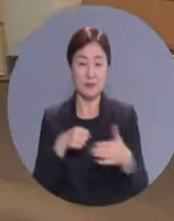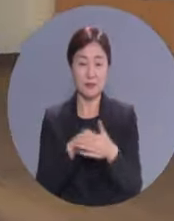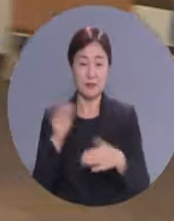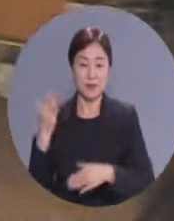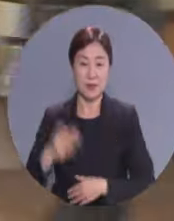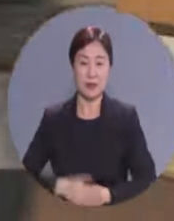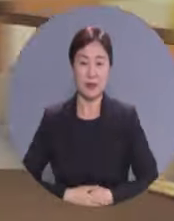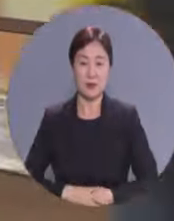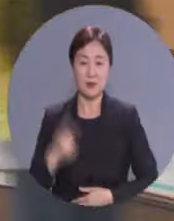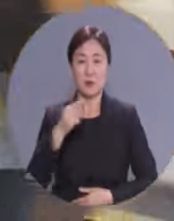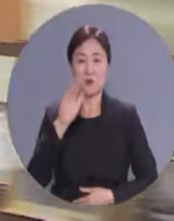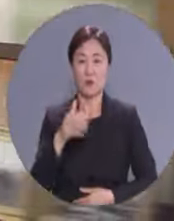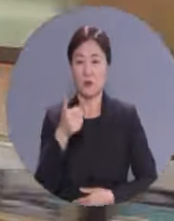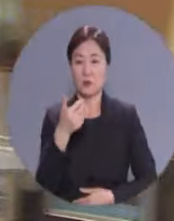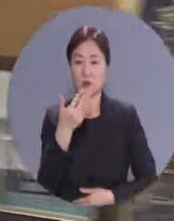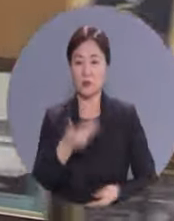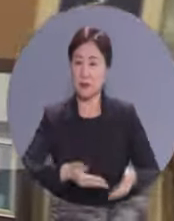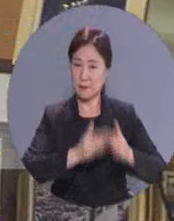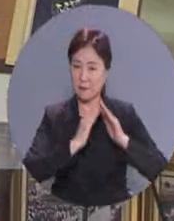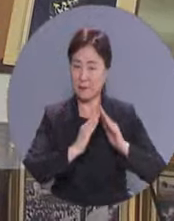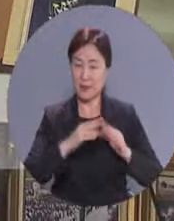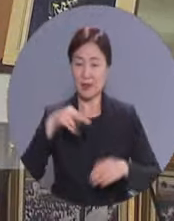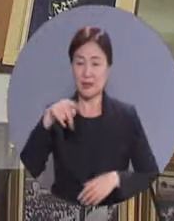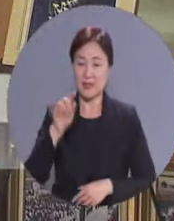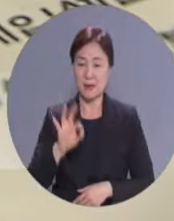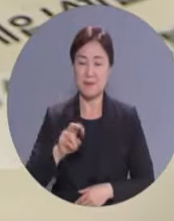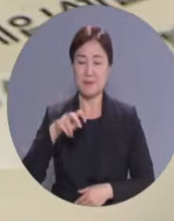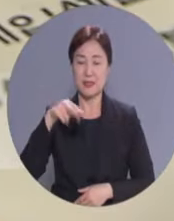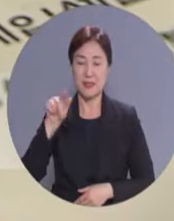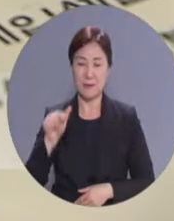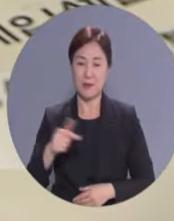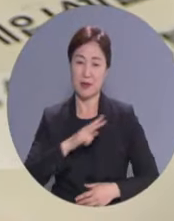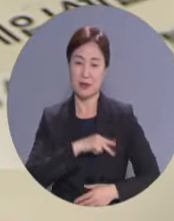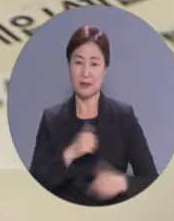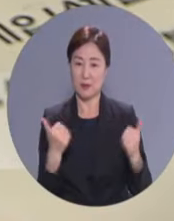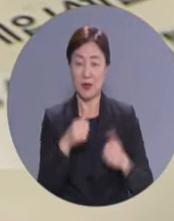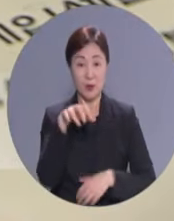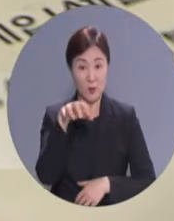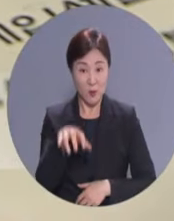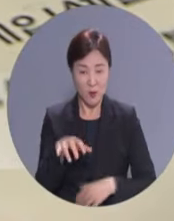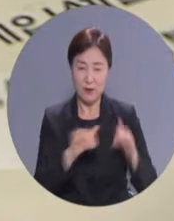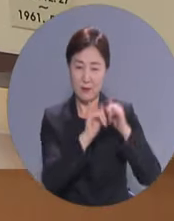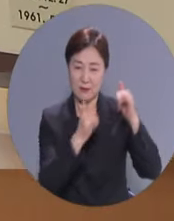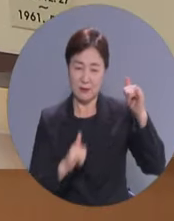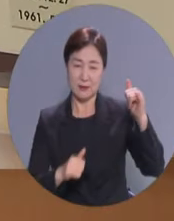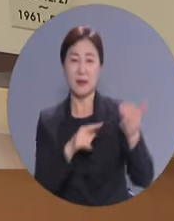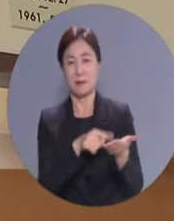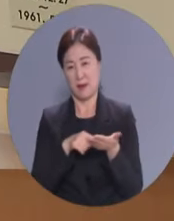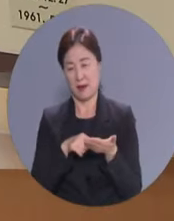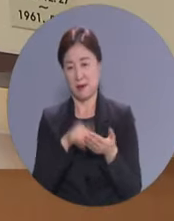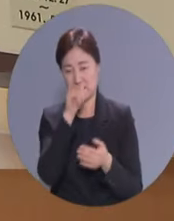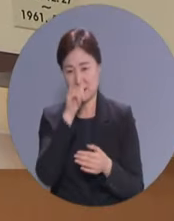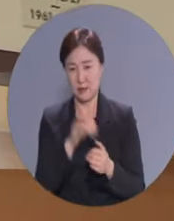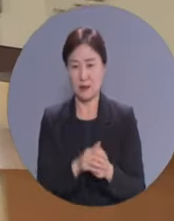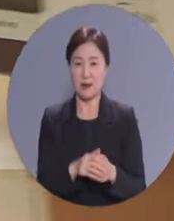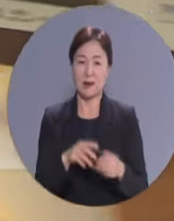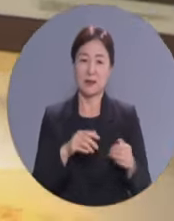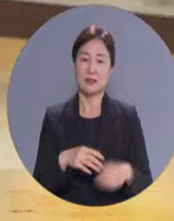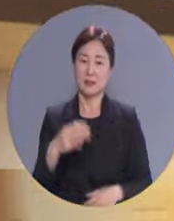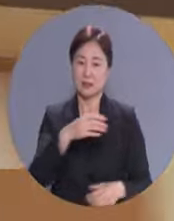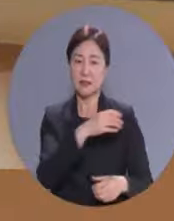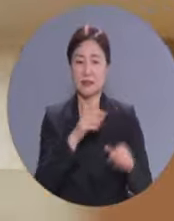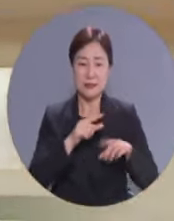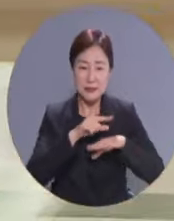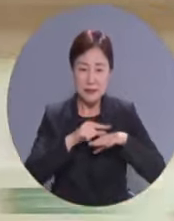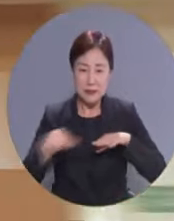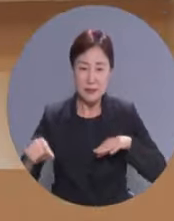1959년 지어진 구 33면 의사당은 초창기 지방자치의 역사가 남아 있고 면단위에 의사당이 현존하는